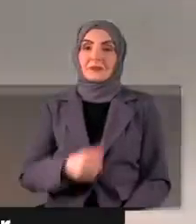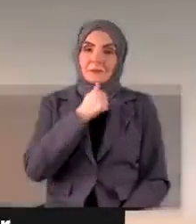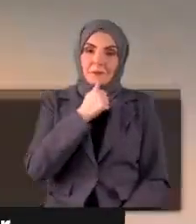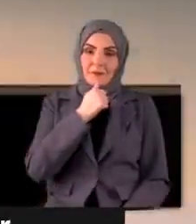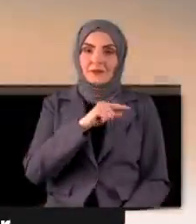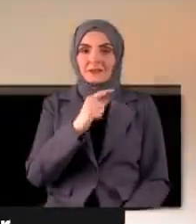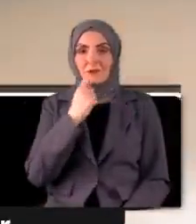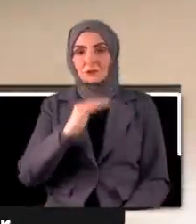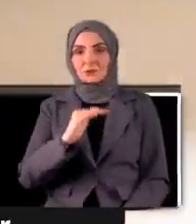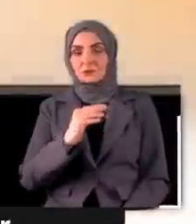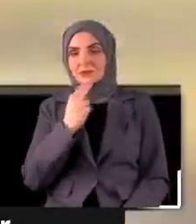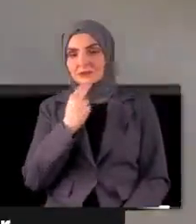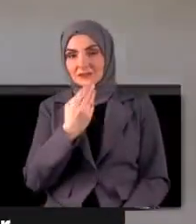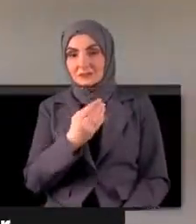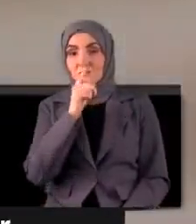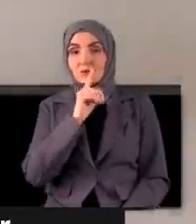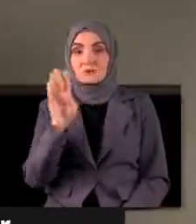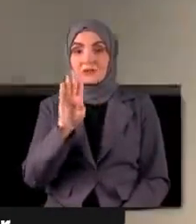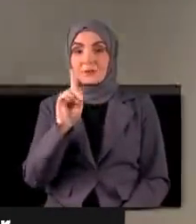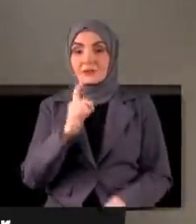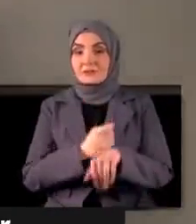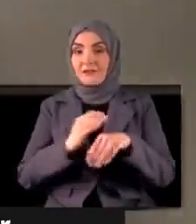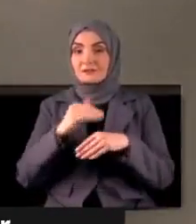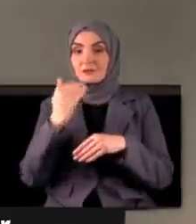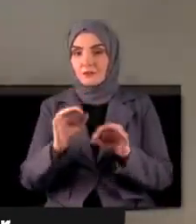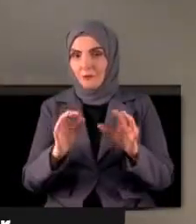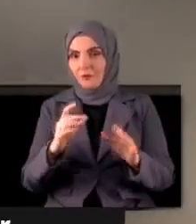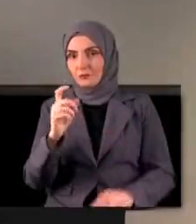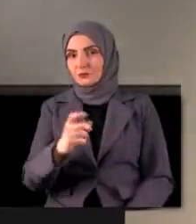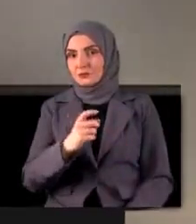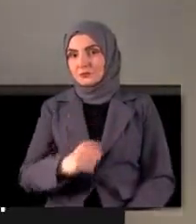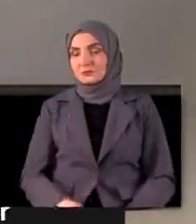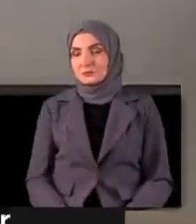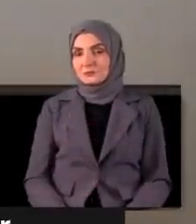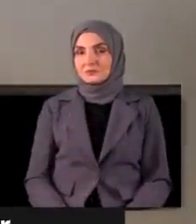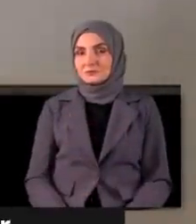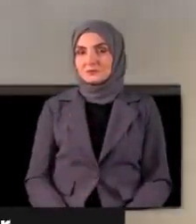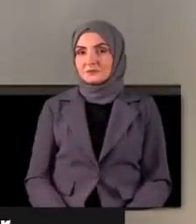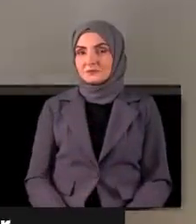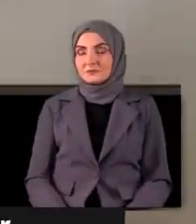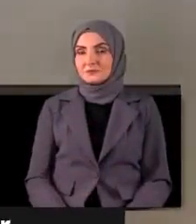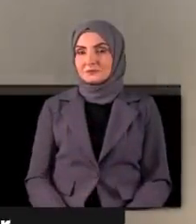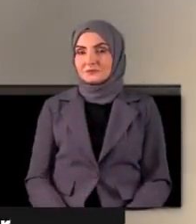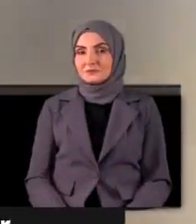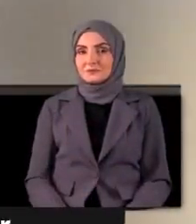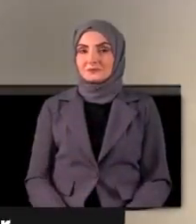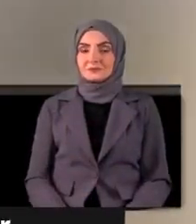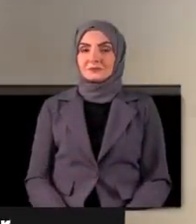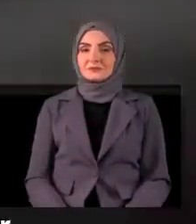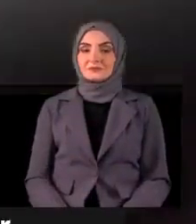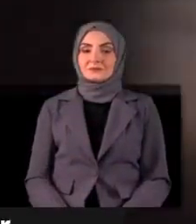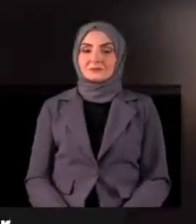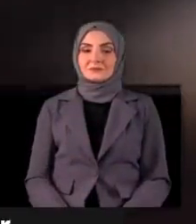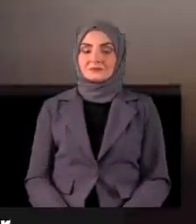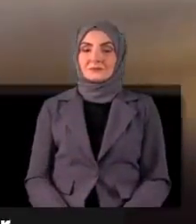kızı da 141 saat sonra bu halde bulundu. Bak güzel kızım, seni almaya geldim. Şu ayaklarını bir göreyim, bakayım. Peki. Tamam, bir şey yok,